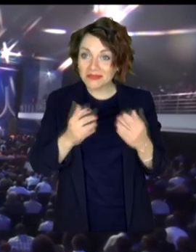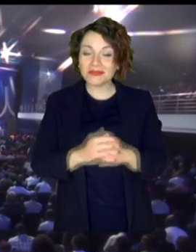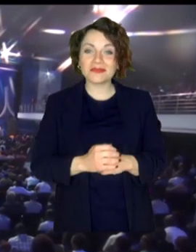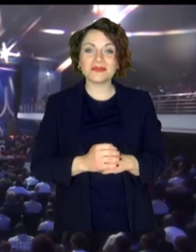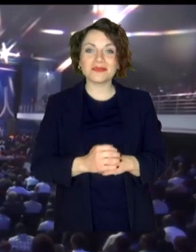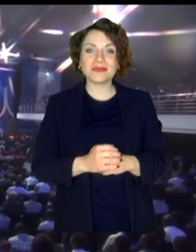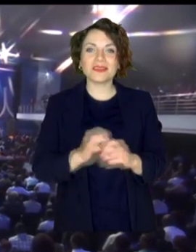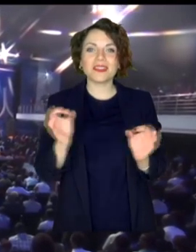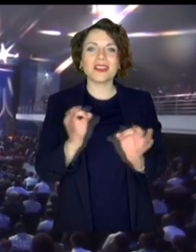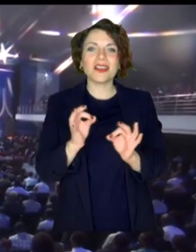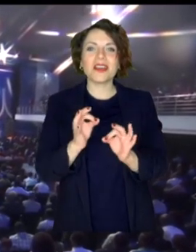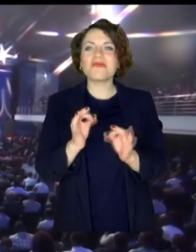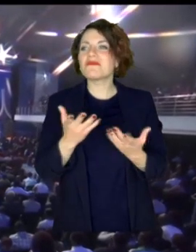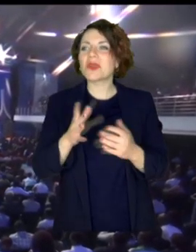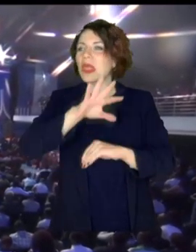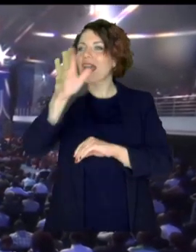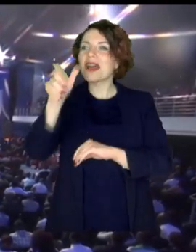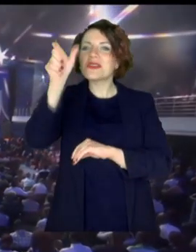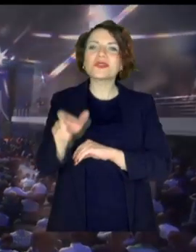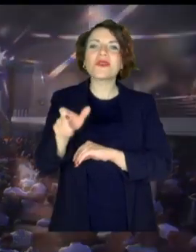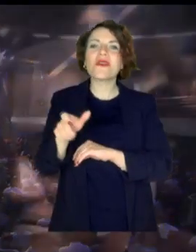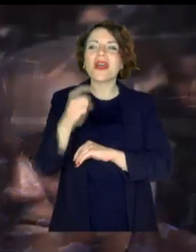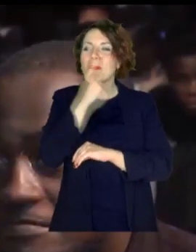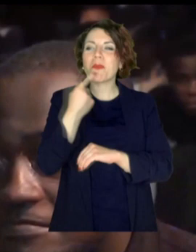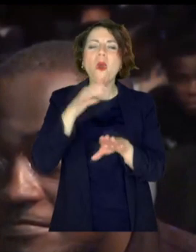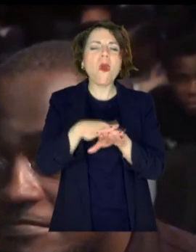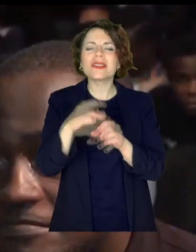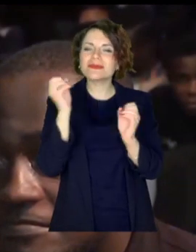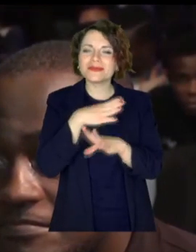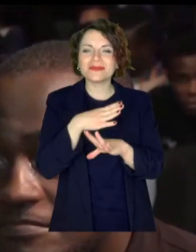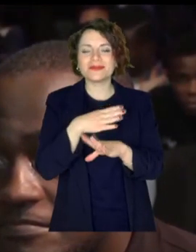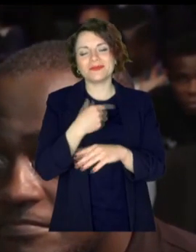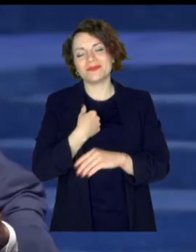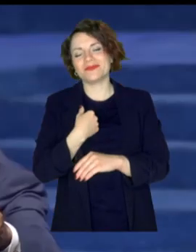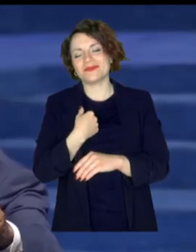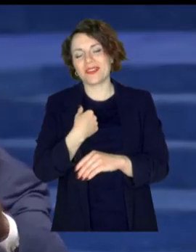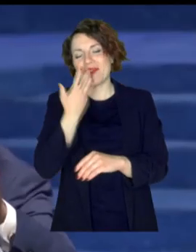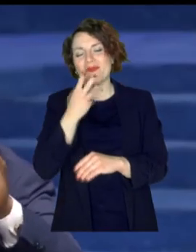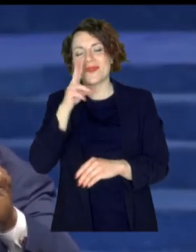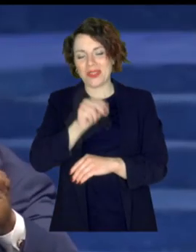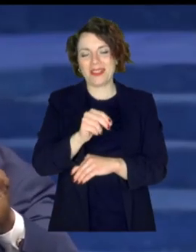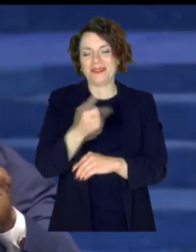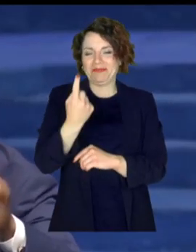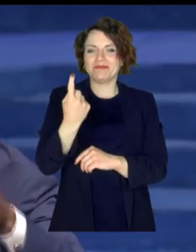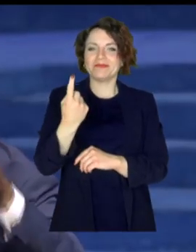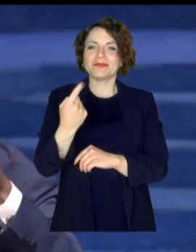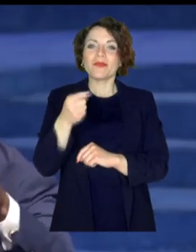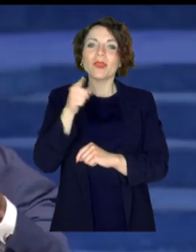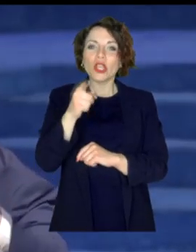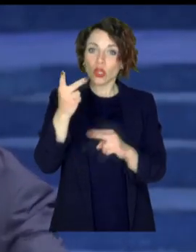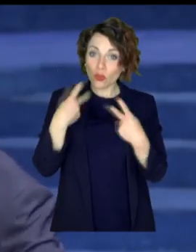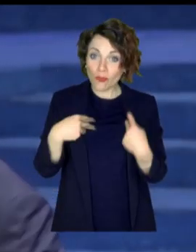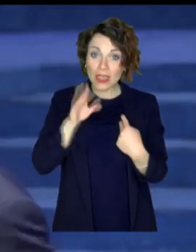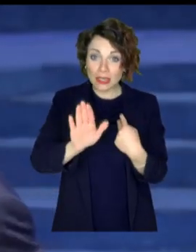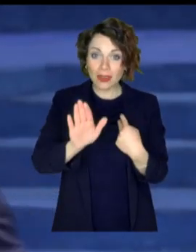Ti sei mai scordato di usare la bocca? Voglio dirti una cosa. La vita che stai vivendo è il risultato della